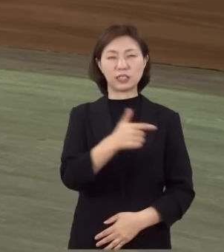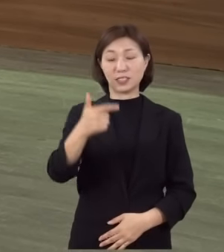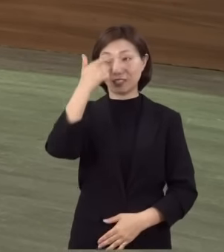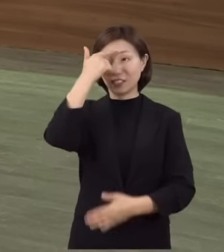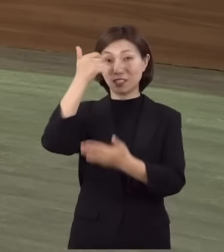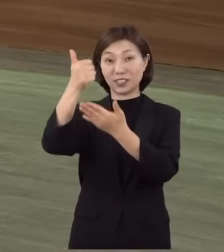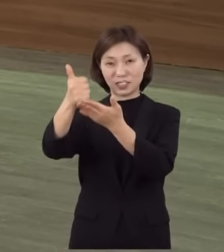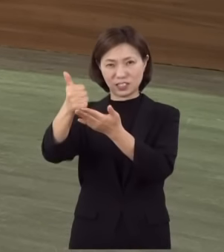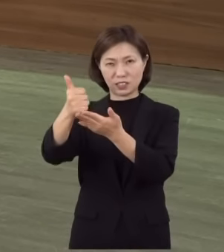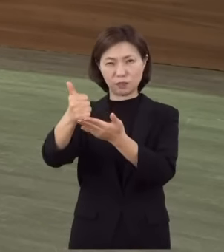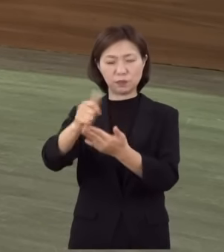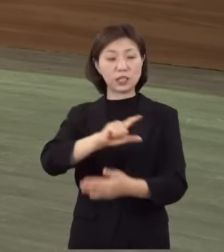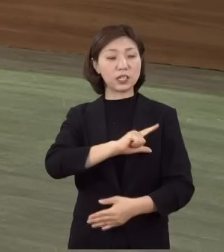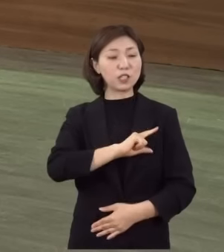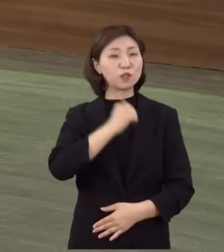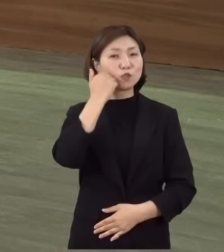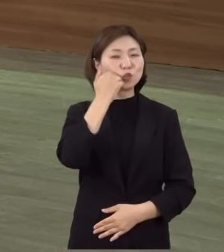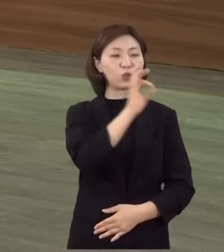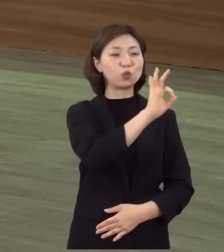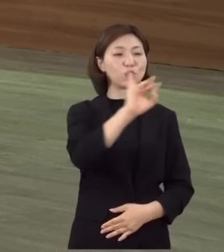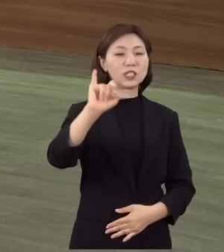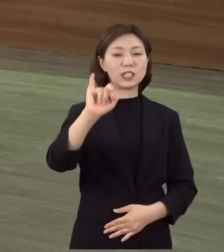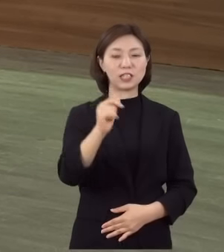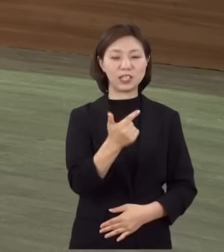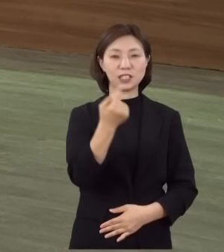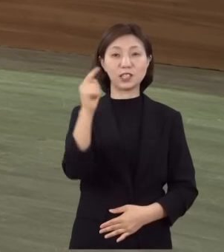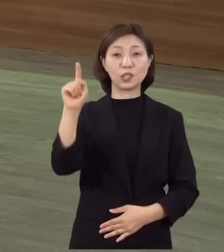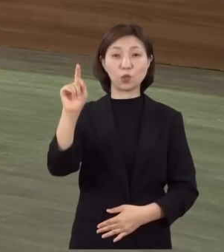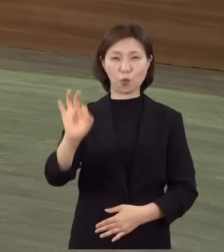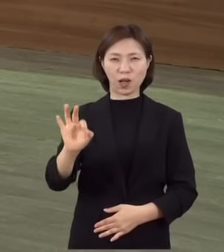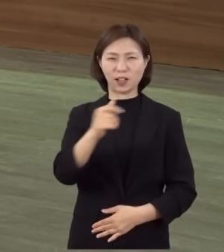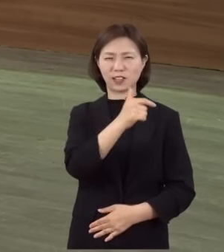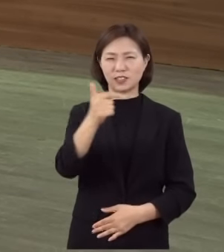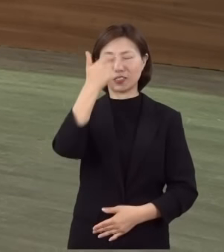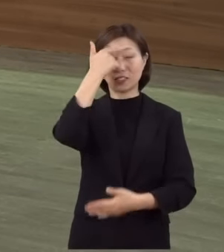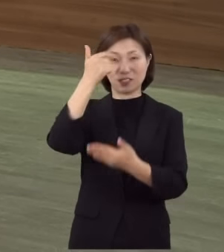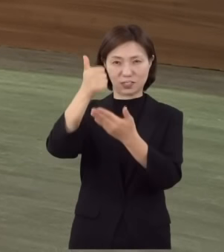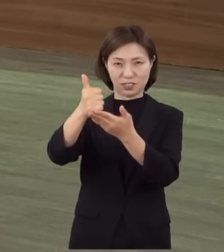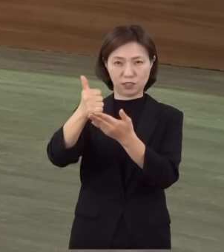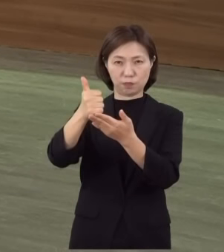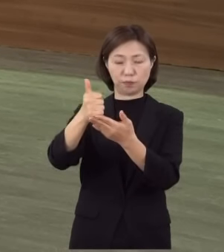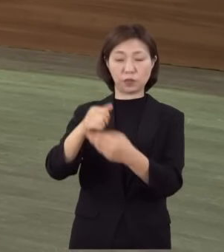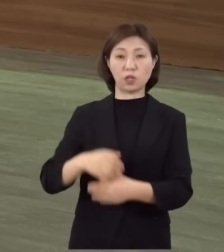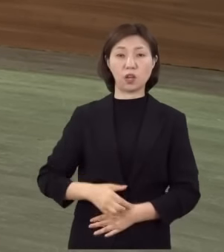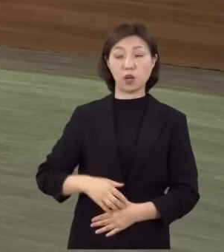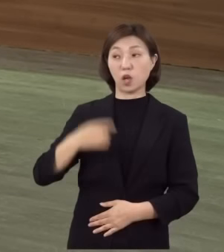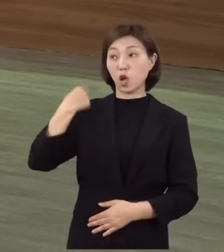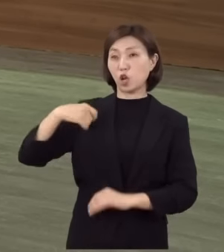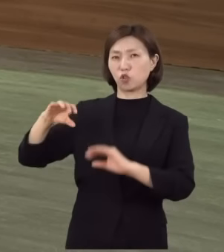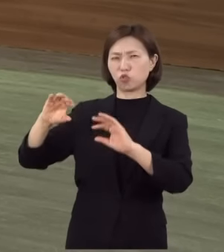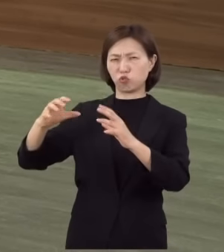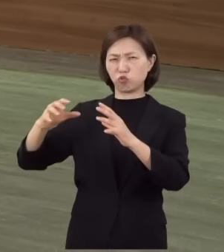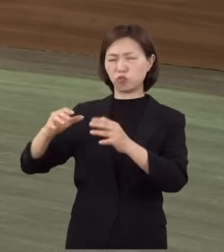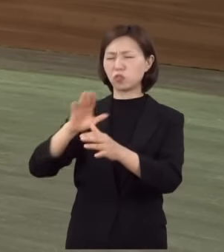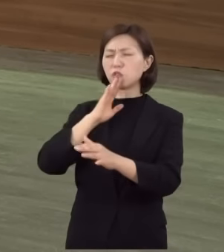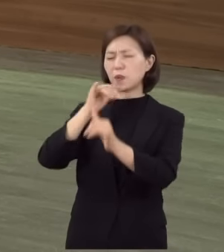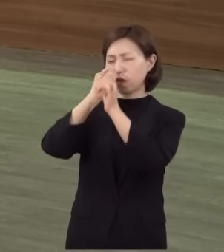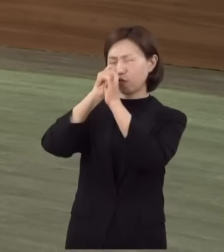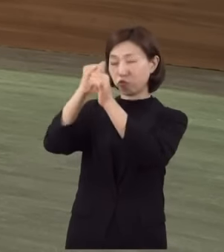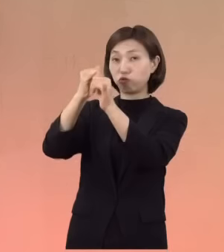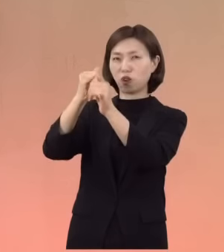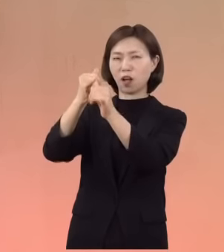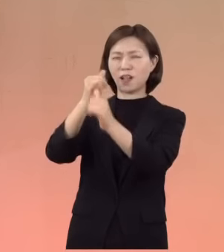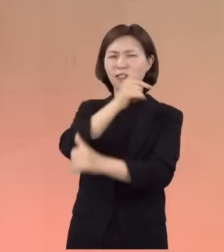인광 대사라는 근대 중국불교의 4대 고승 중에 한 분으로